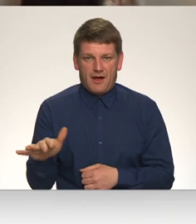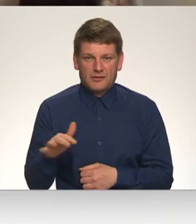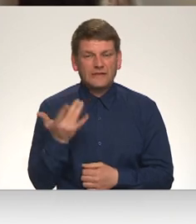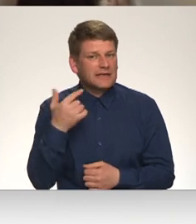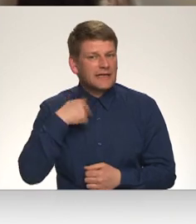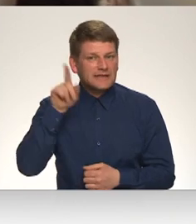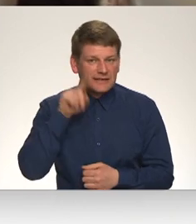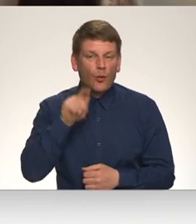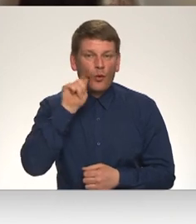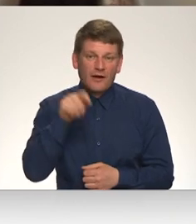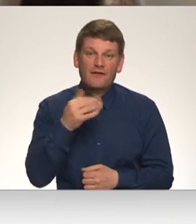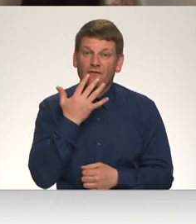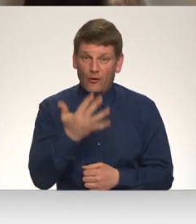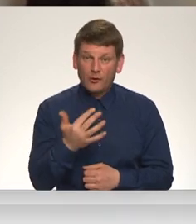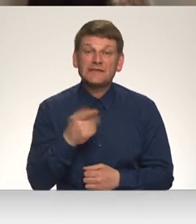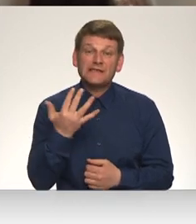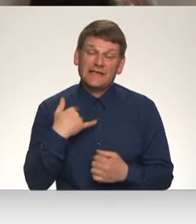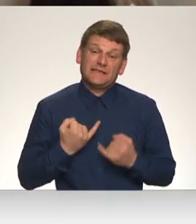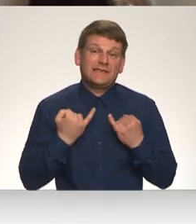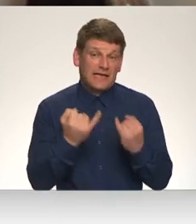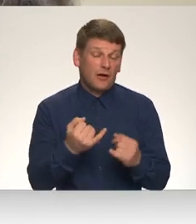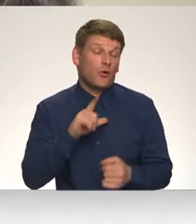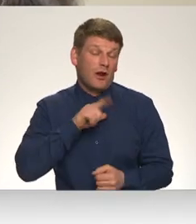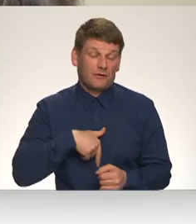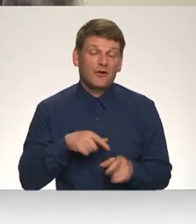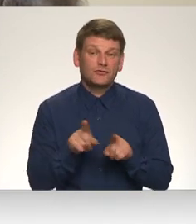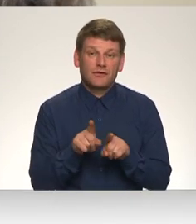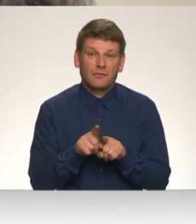es zinu ukraiņu vēlu, cik zinu, un latviešu arī tāpat.